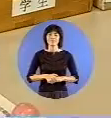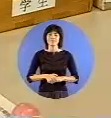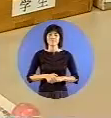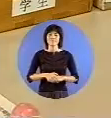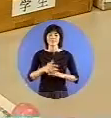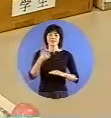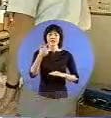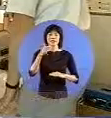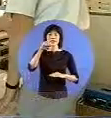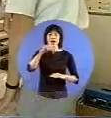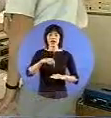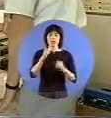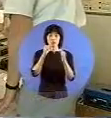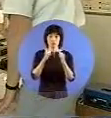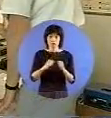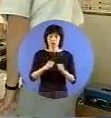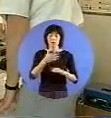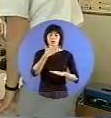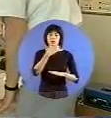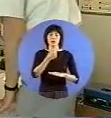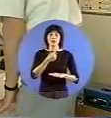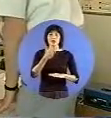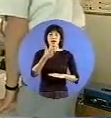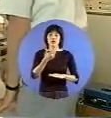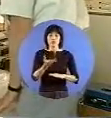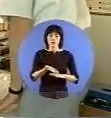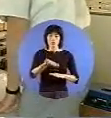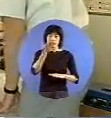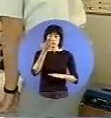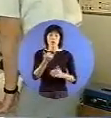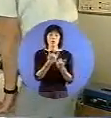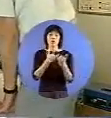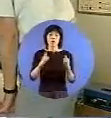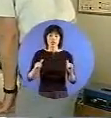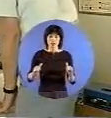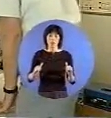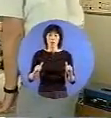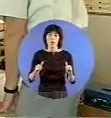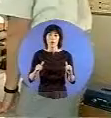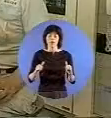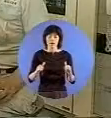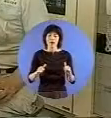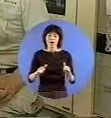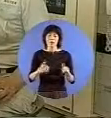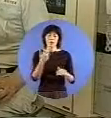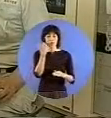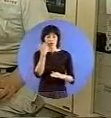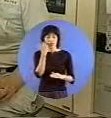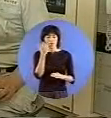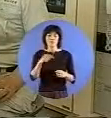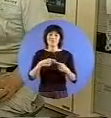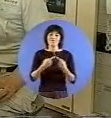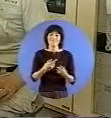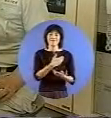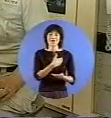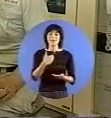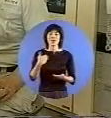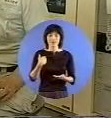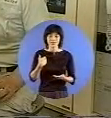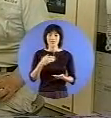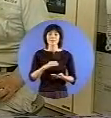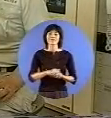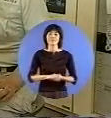内にお住まいでおおむね60歳以上の健康で働く意欲のある人なら、どなたでも入会できます。